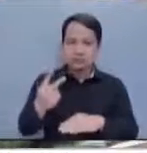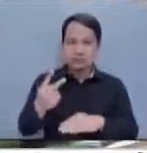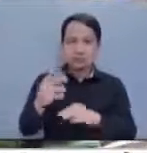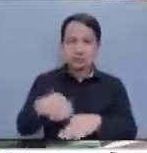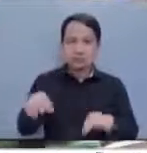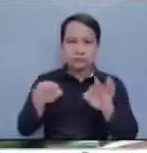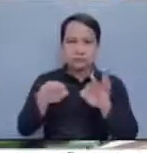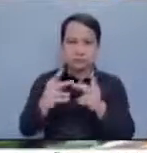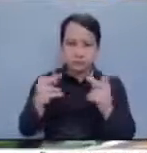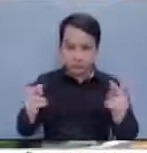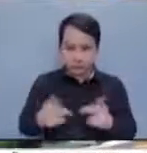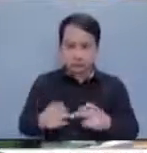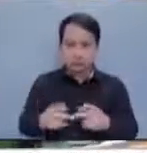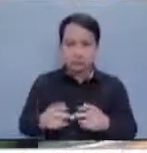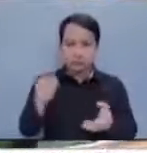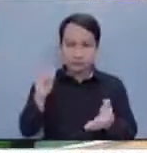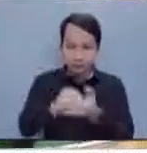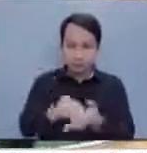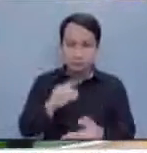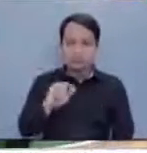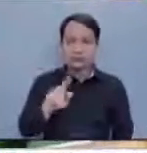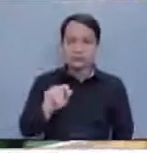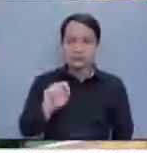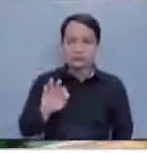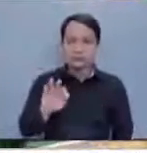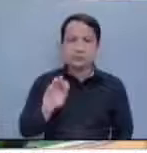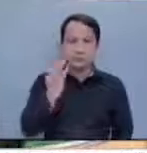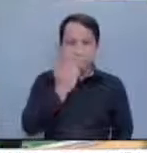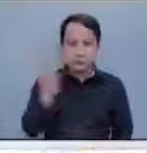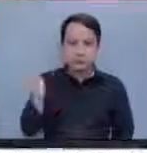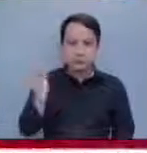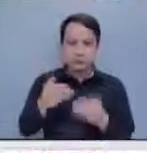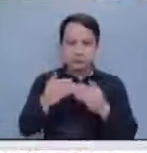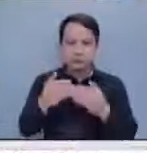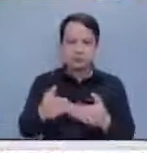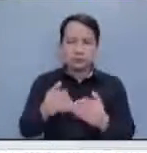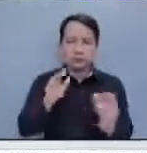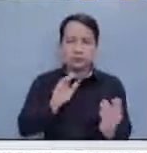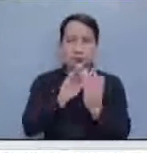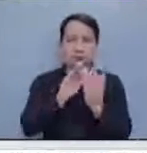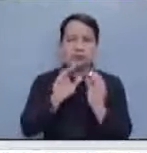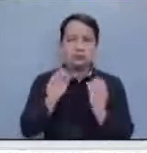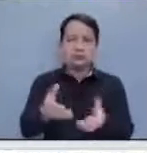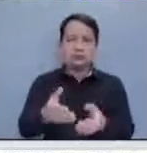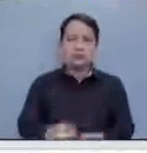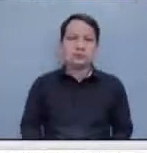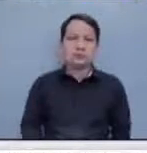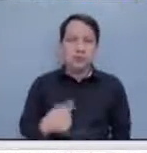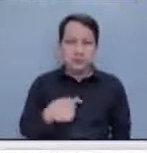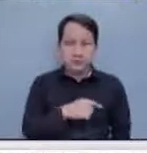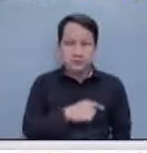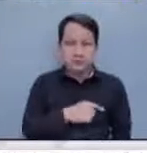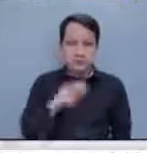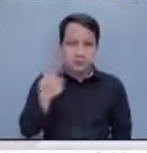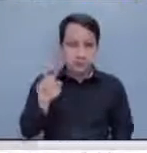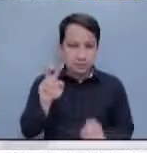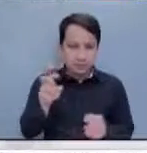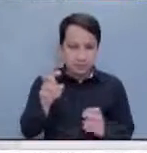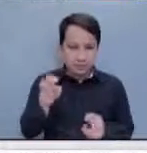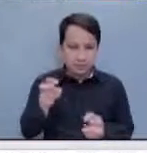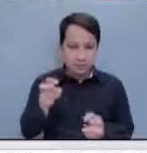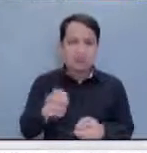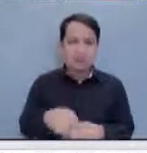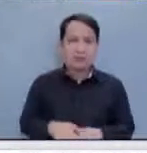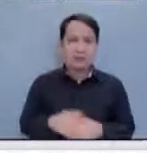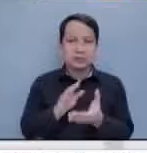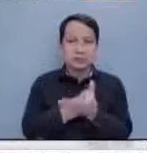lugar nakasaad sa IATF guidelines na tuloy pa rin ang face-to-face. Meron po tayong tinatawag na school